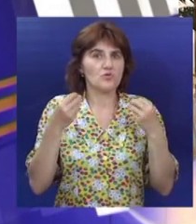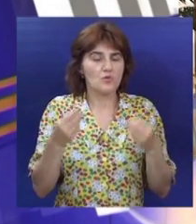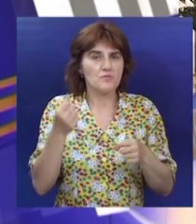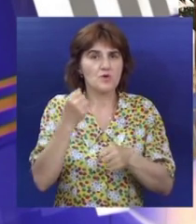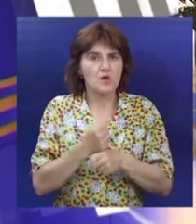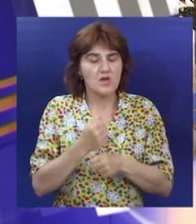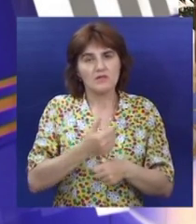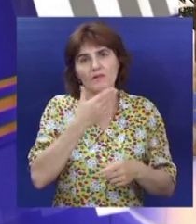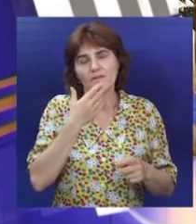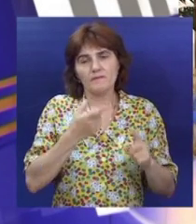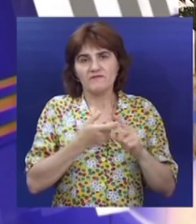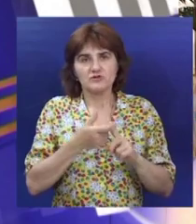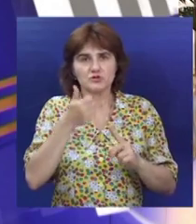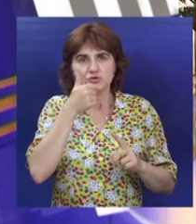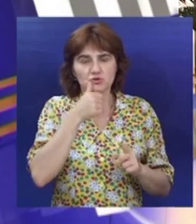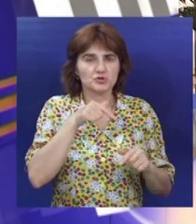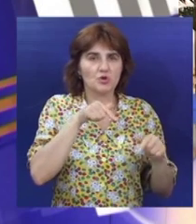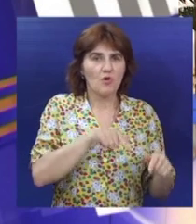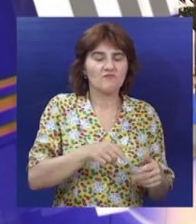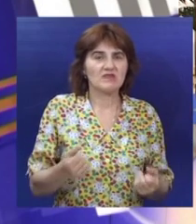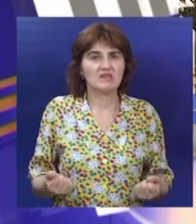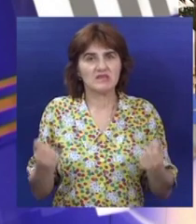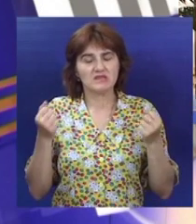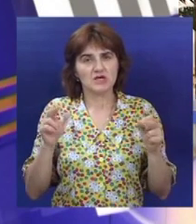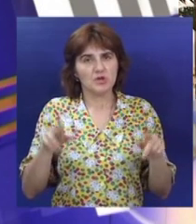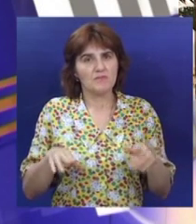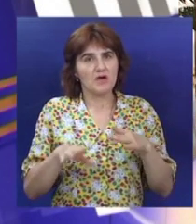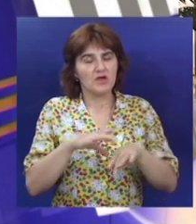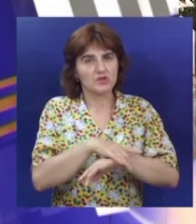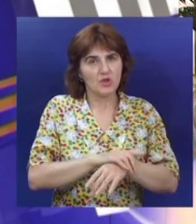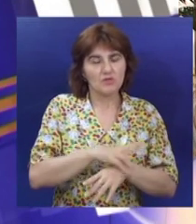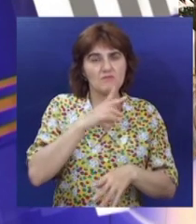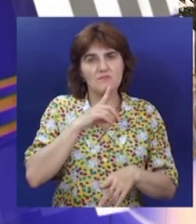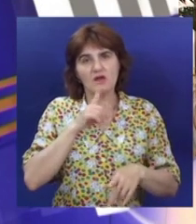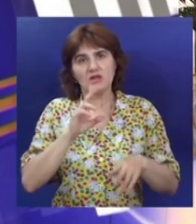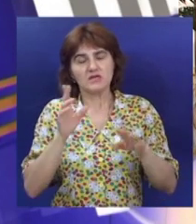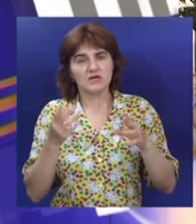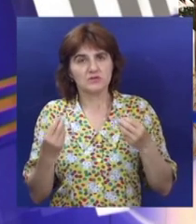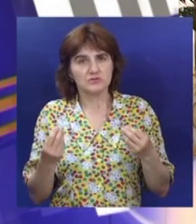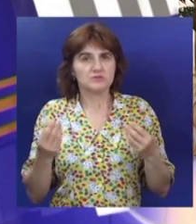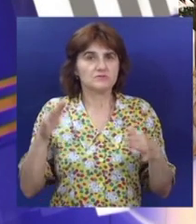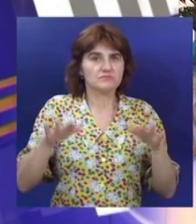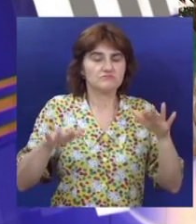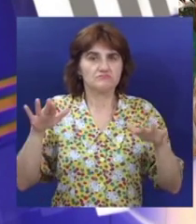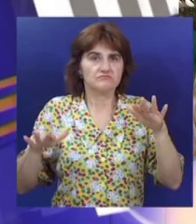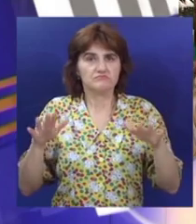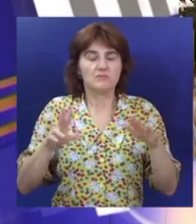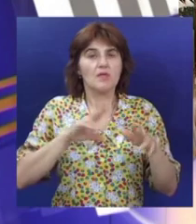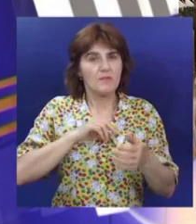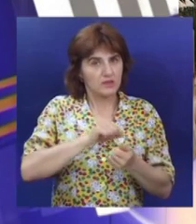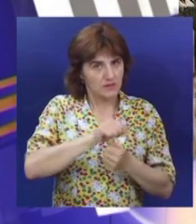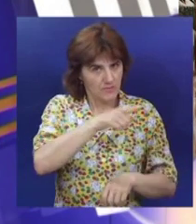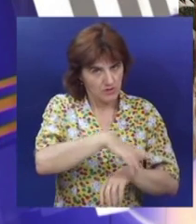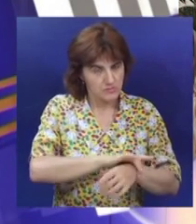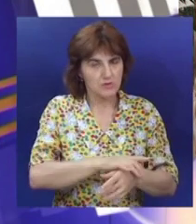odlično radi, bez obzira, kao što sam rekla, na kadrovske teškoće. Mi se snalazimo, naše kolege su